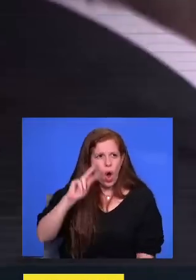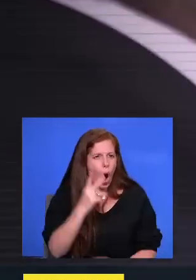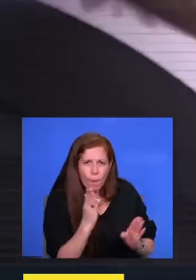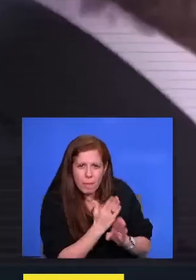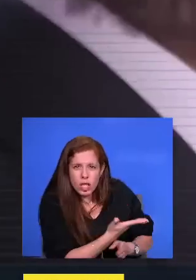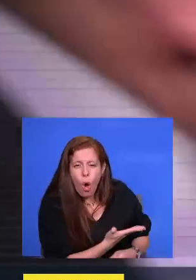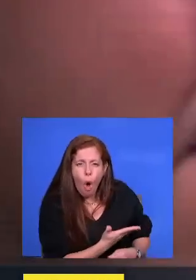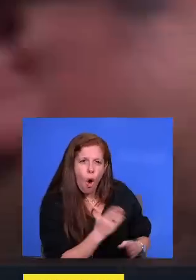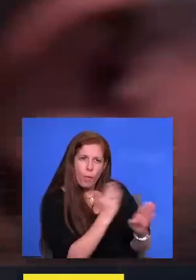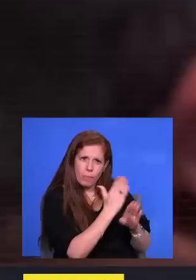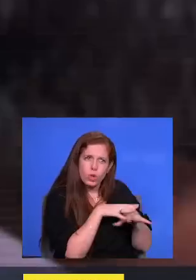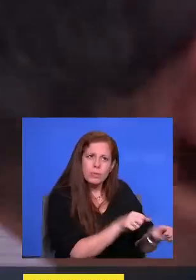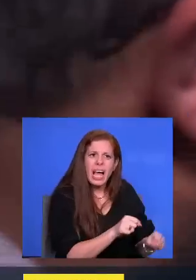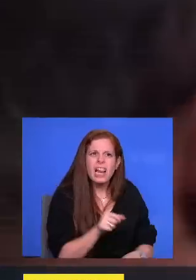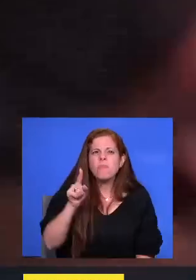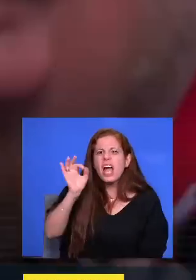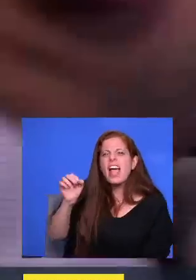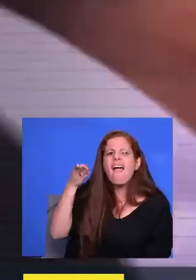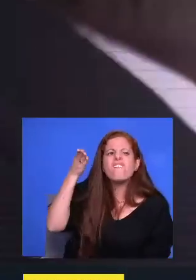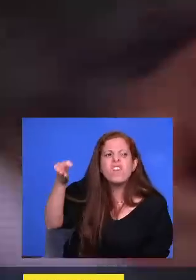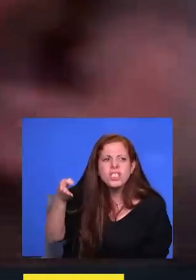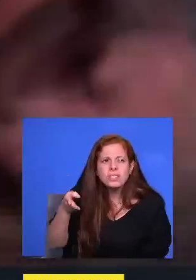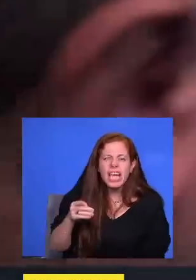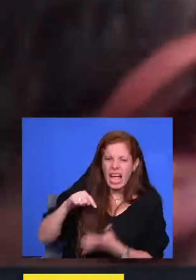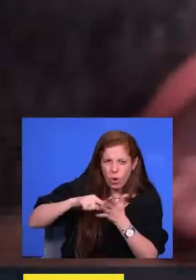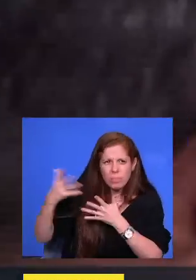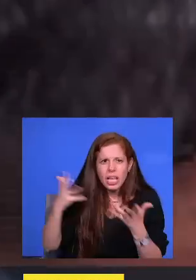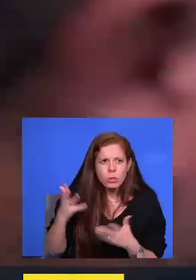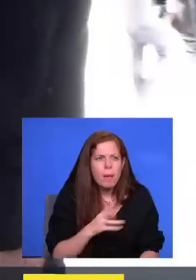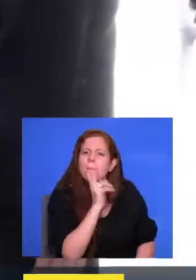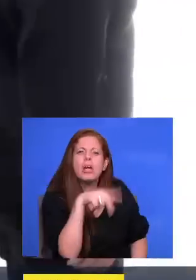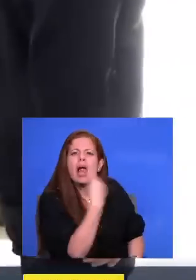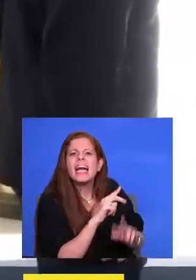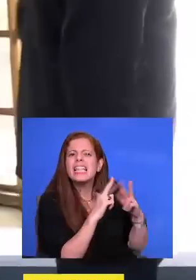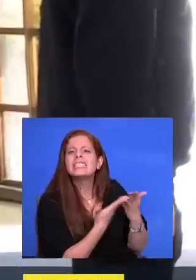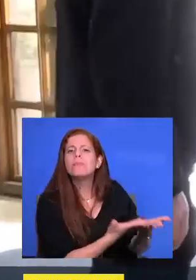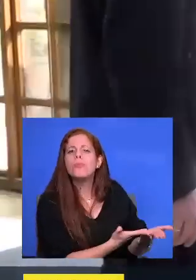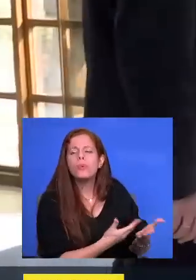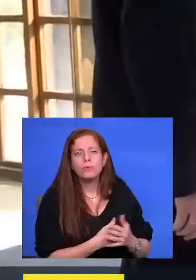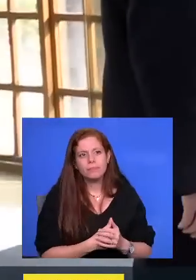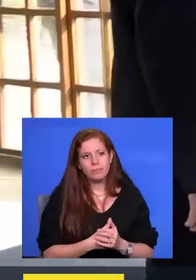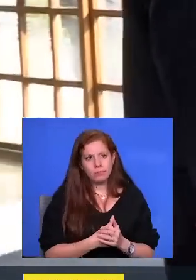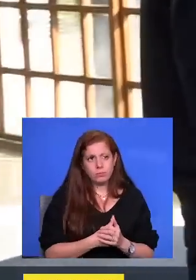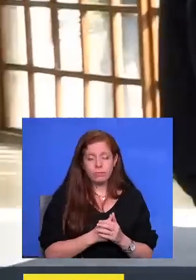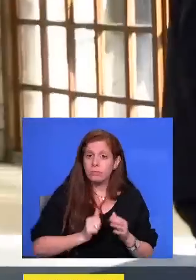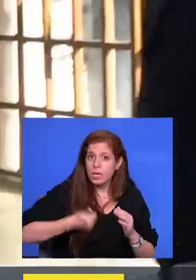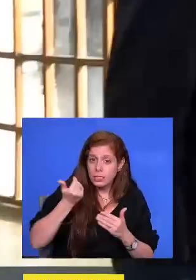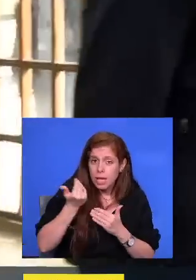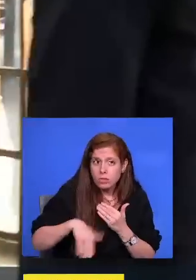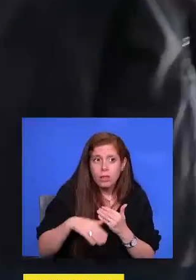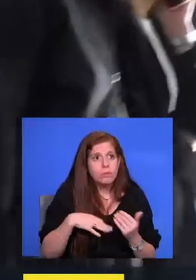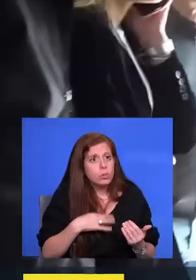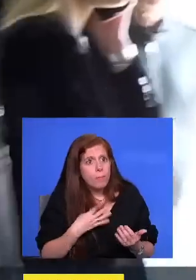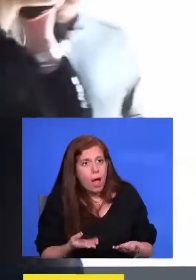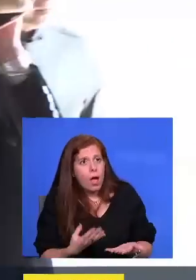תראו מתנחלים. אתה אפס, יש לך להגיד לציבור? מה יש לך להגיד לציבור? השר יוצא משהו כאן? איך